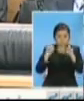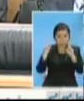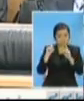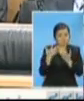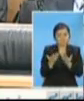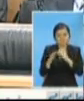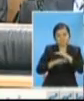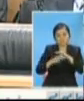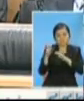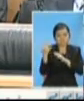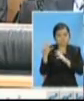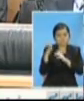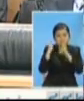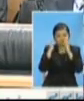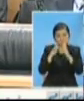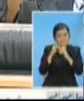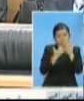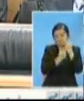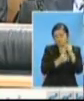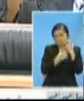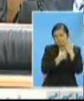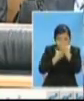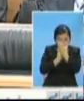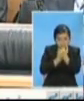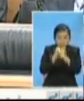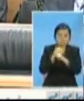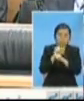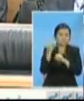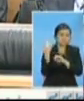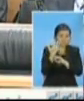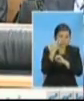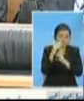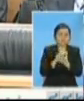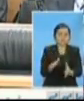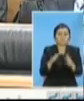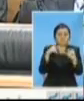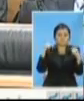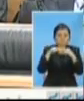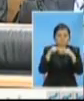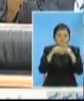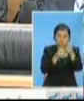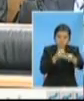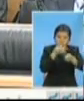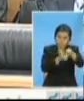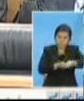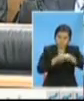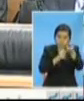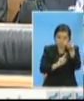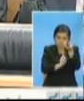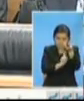ฮะเพราะว่าเจ้าหน้าที่รัฐละเลยไม่ได้ใส่ใจนอกจากชาวนาที่ถูกโกงความชื้นแล้วก็จะมีการถูกโกงตาช่